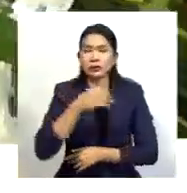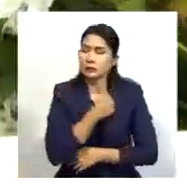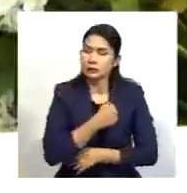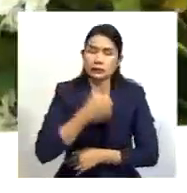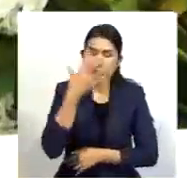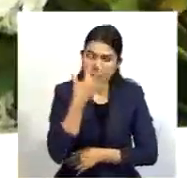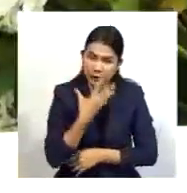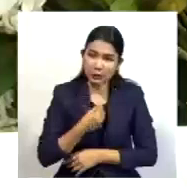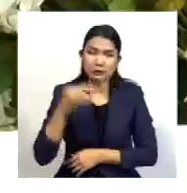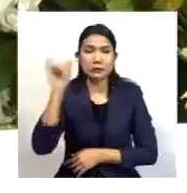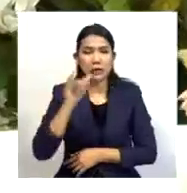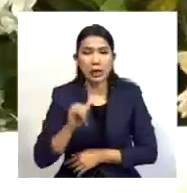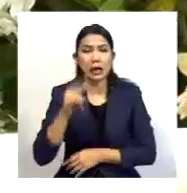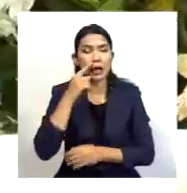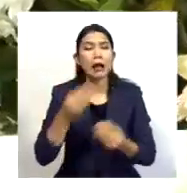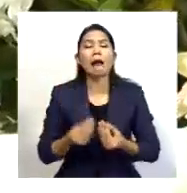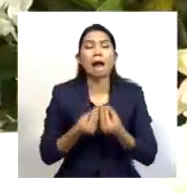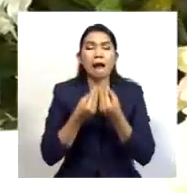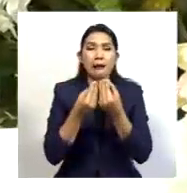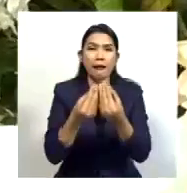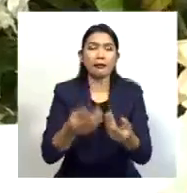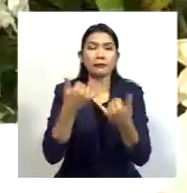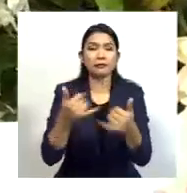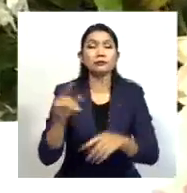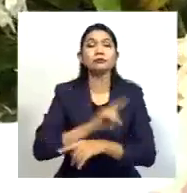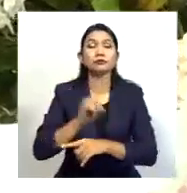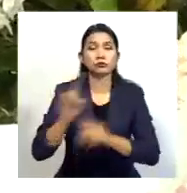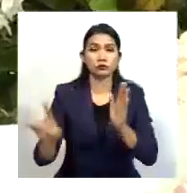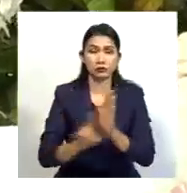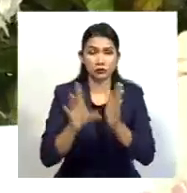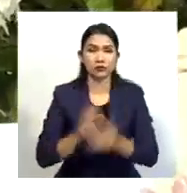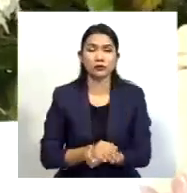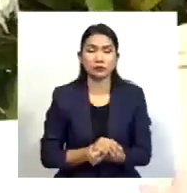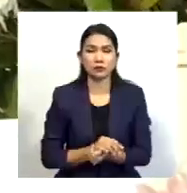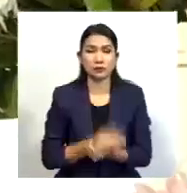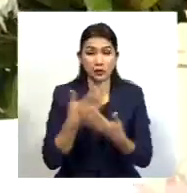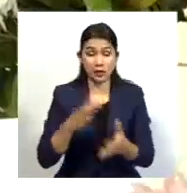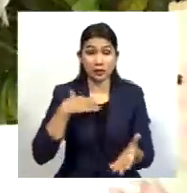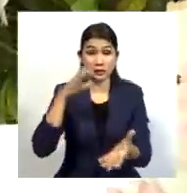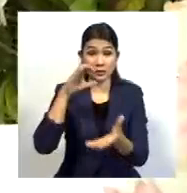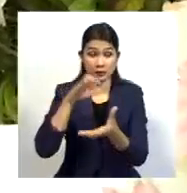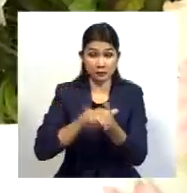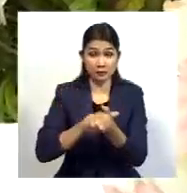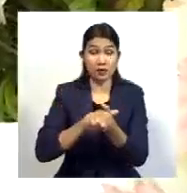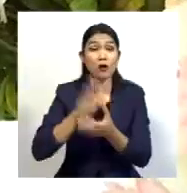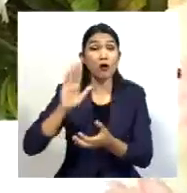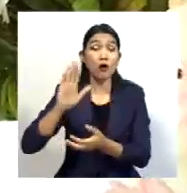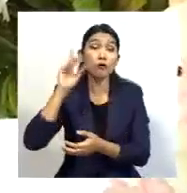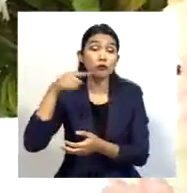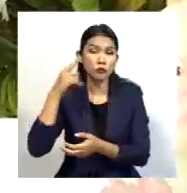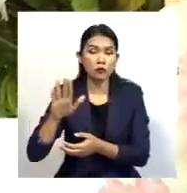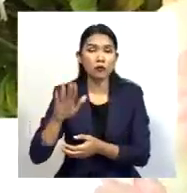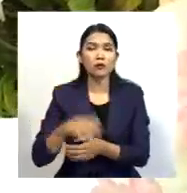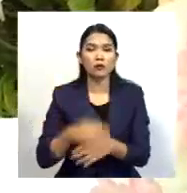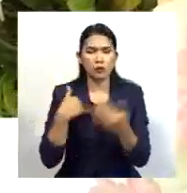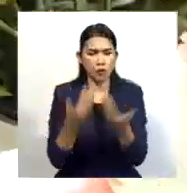ประชาชนทั่วไปมาร่วมอาลัยเป็นครั้งสุดท้ายอย่างเนืองแน่นขณะที่สามีของนางสาวธิดารัตน์เปิดใจว่าคร